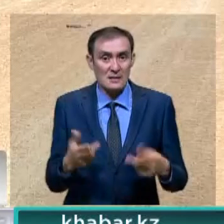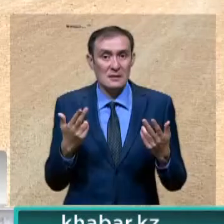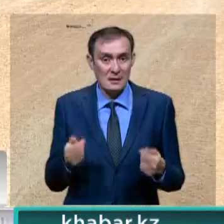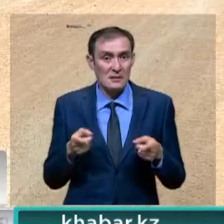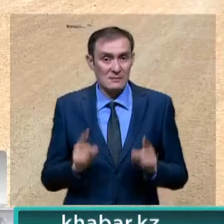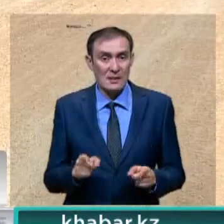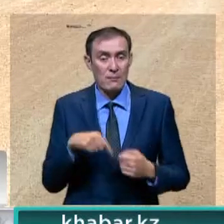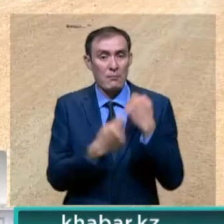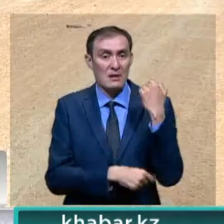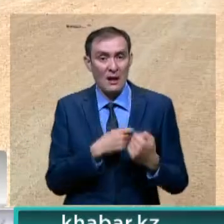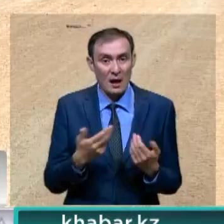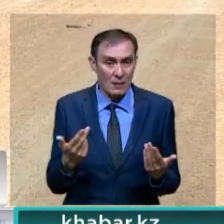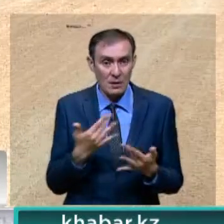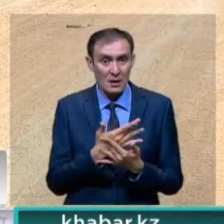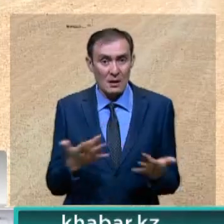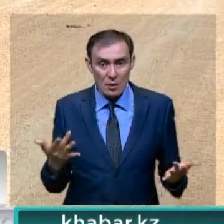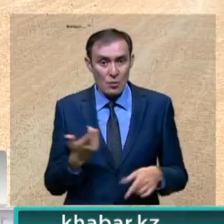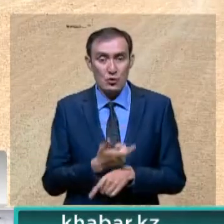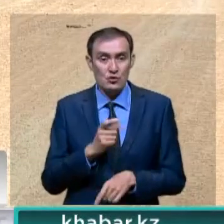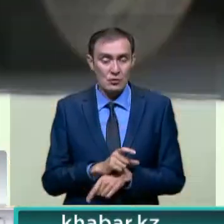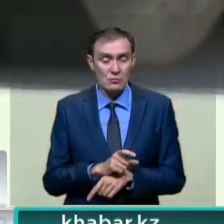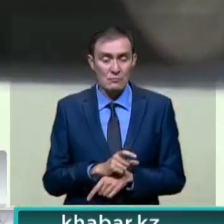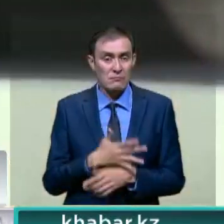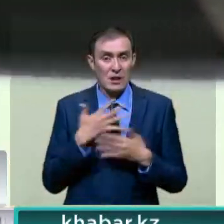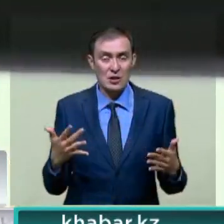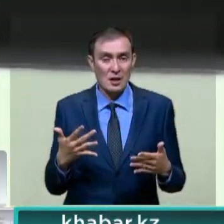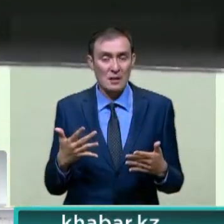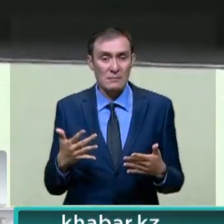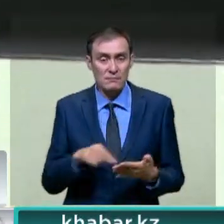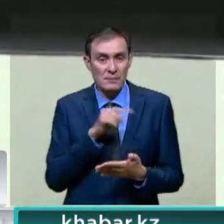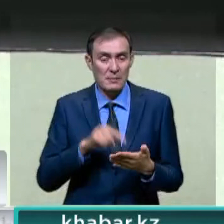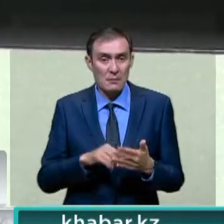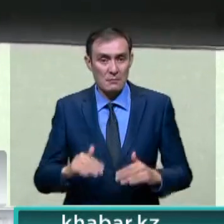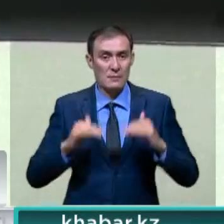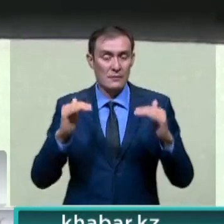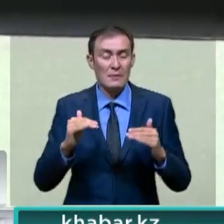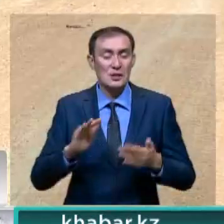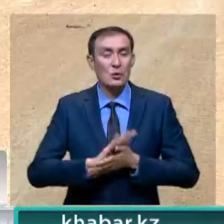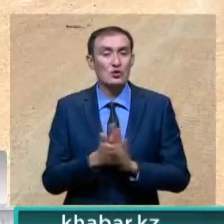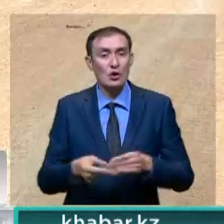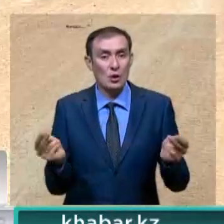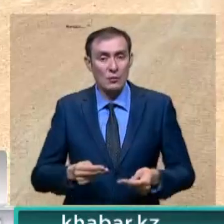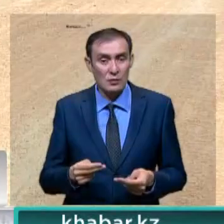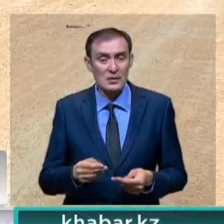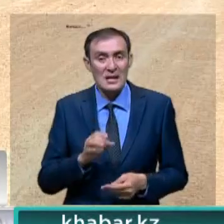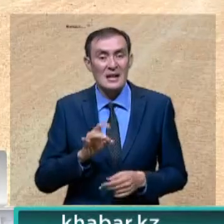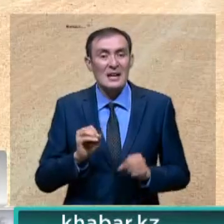по материалам, это очень сейчас большая скачка пошел. При заключении договора вот эти риски не были учтены, а